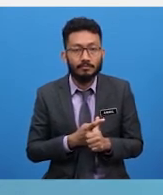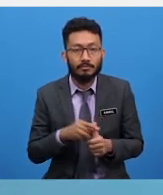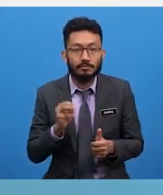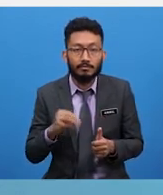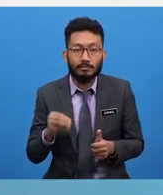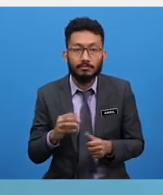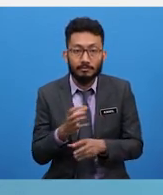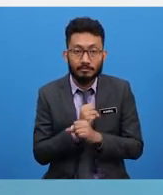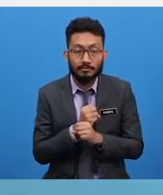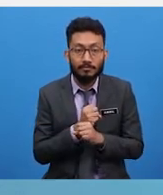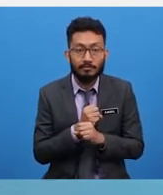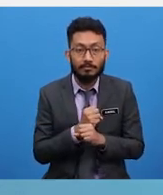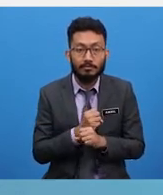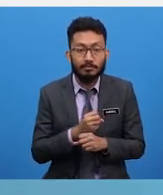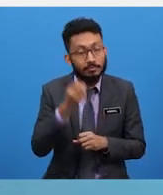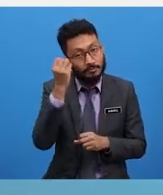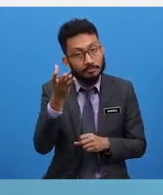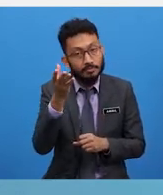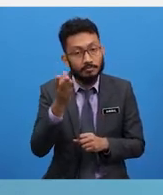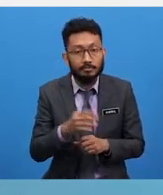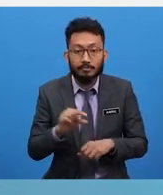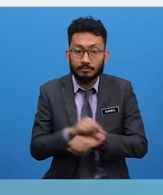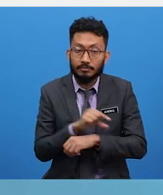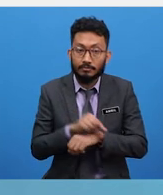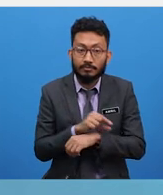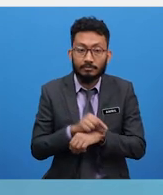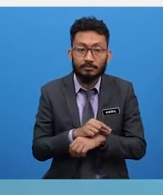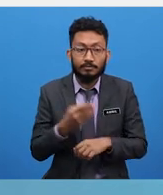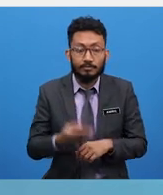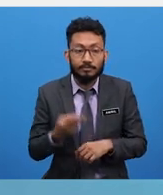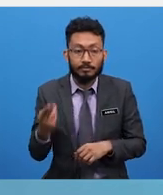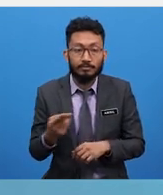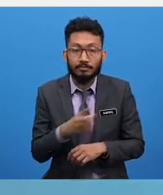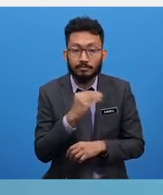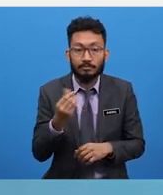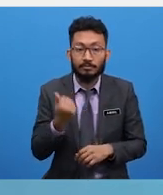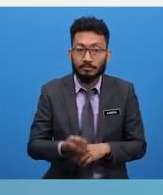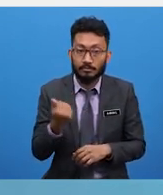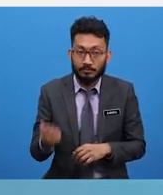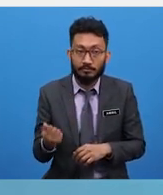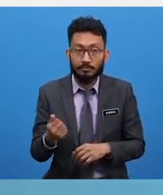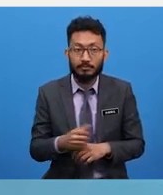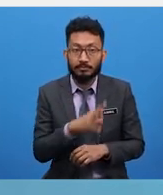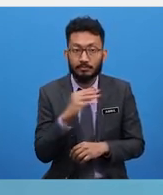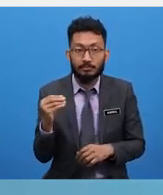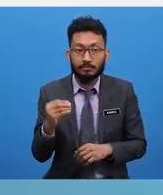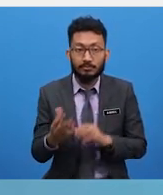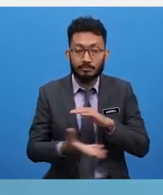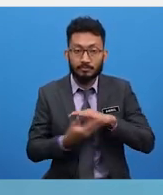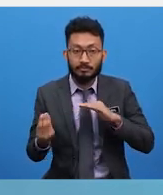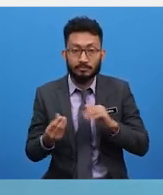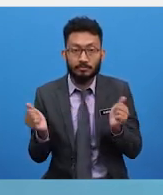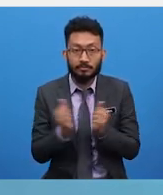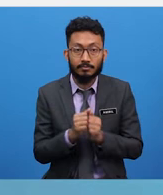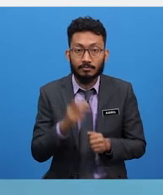murid-murid dapat menyatakan kegunaan bahan dan peralatan batik cetak dengan